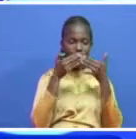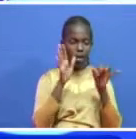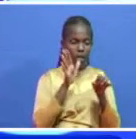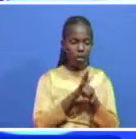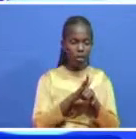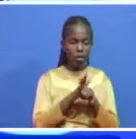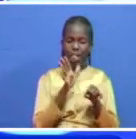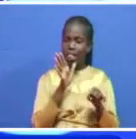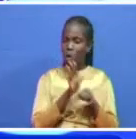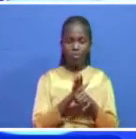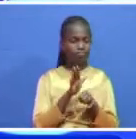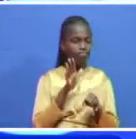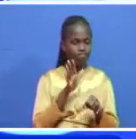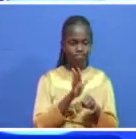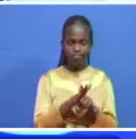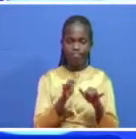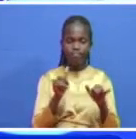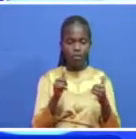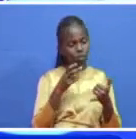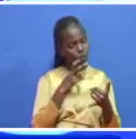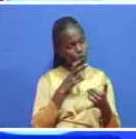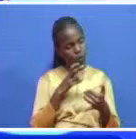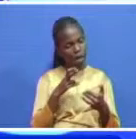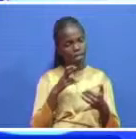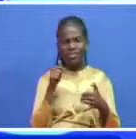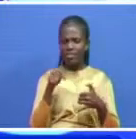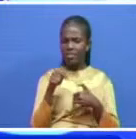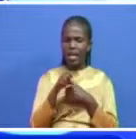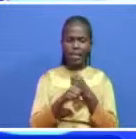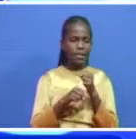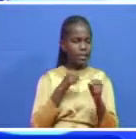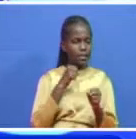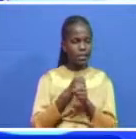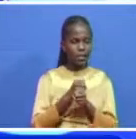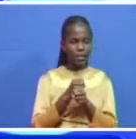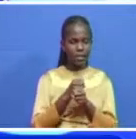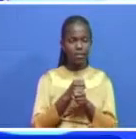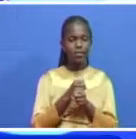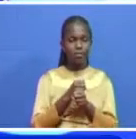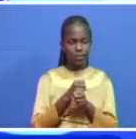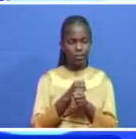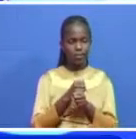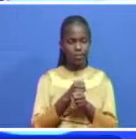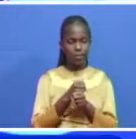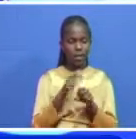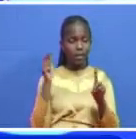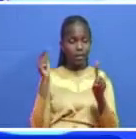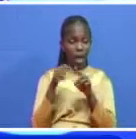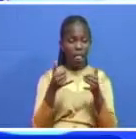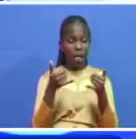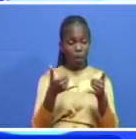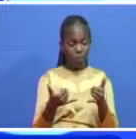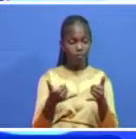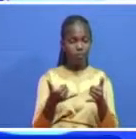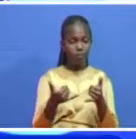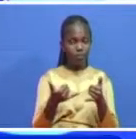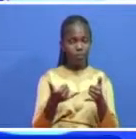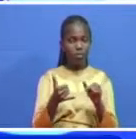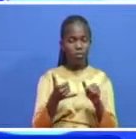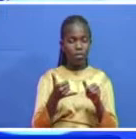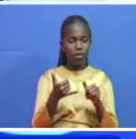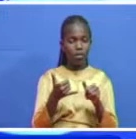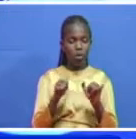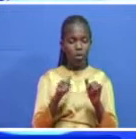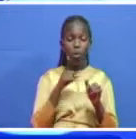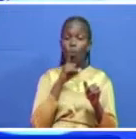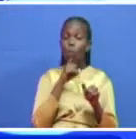mwanya pyo. Nundu wa kuenda ni naitu mwakani uwo ndhe kuma ila wambie ginyaba utu wabika mudhia wabilingi